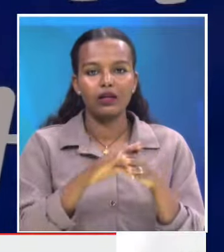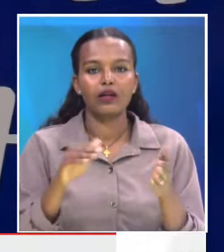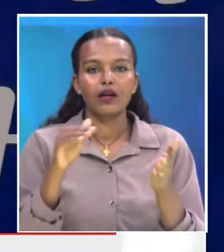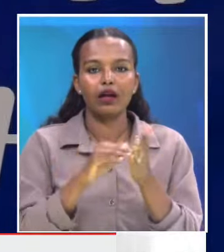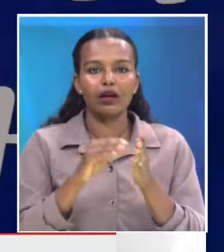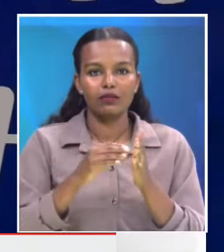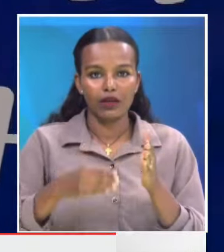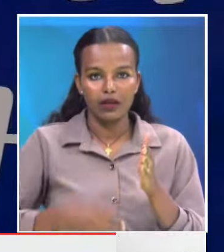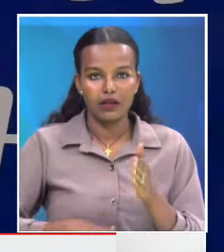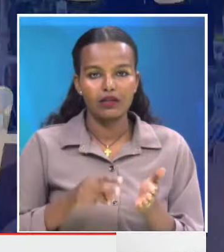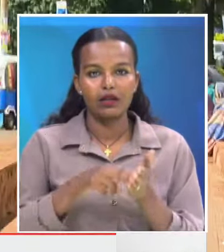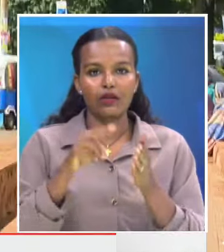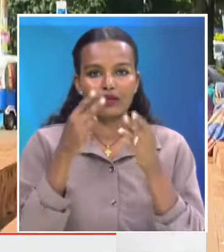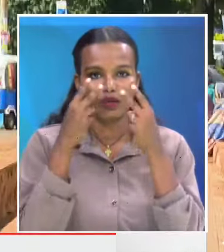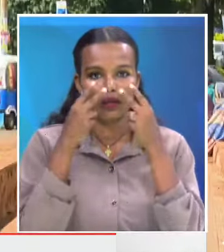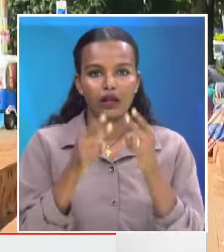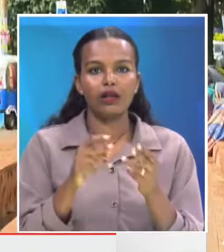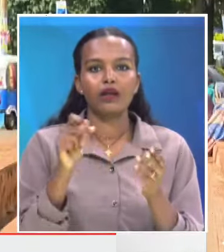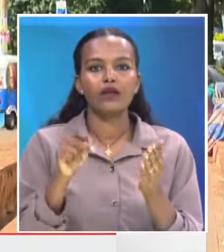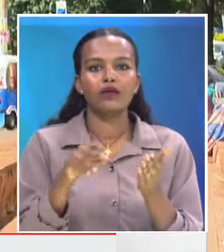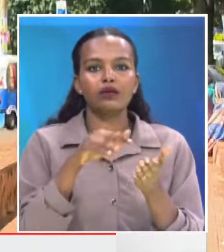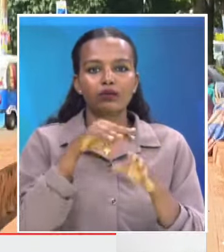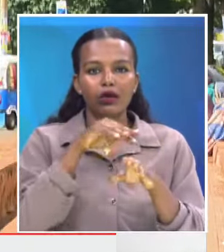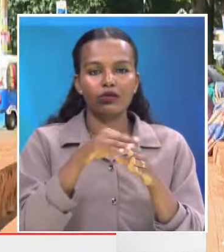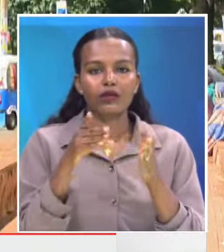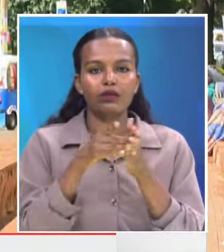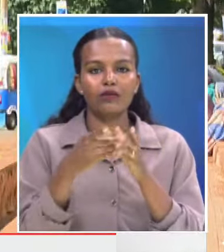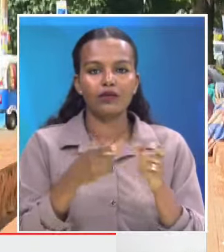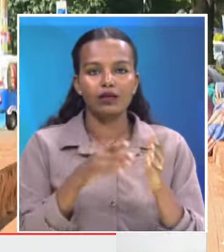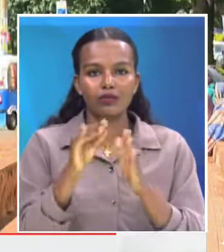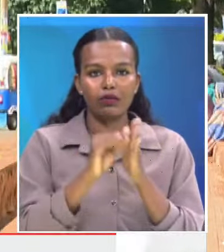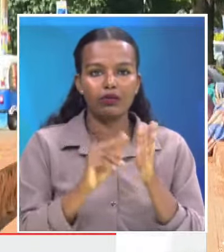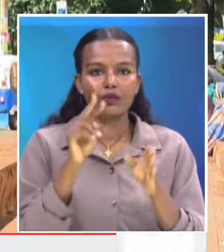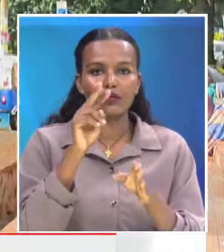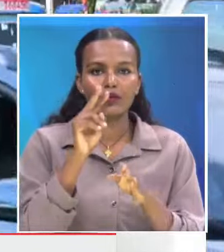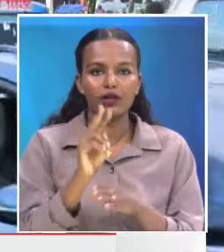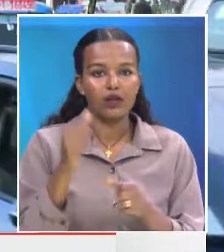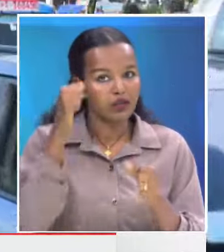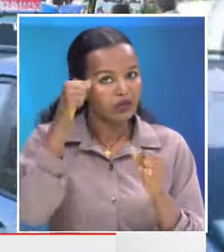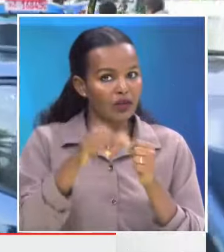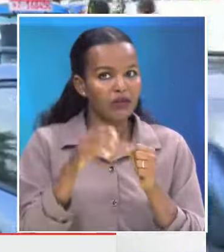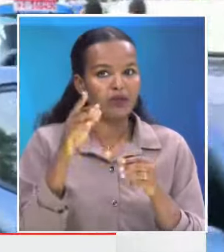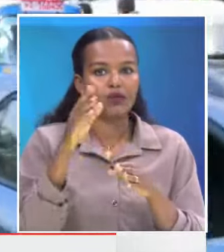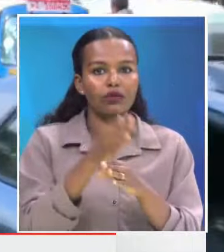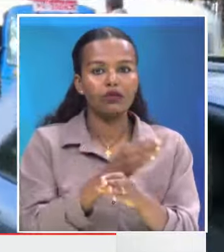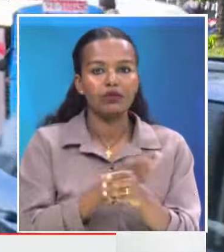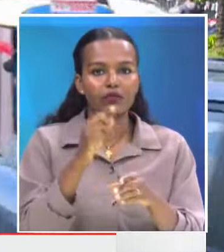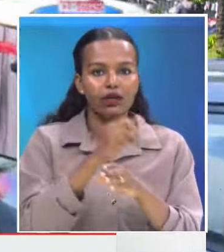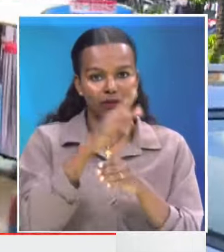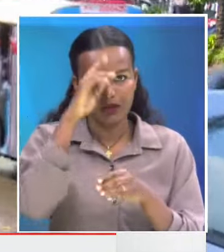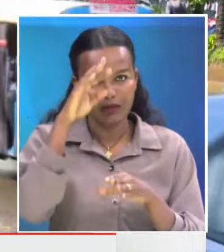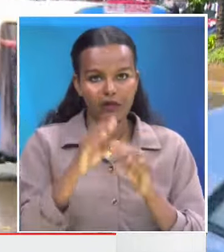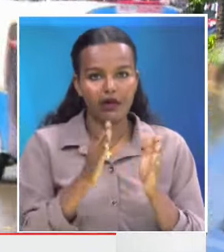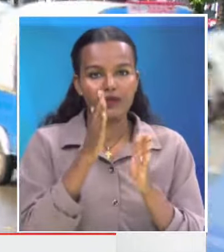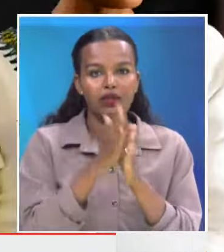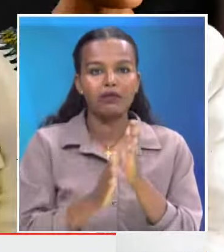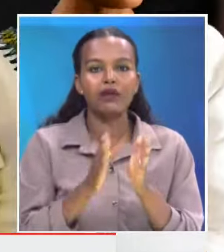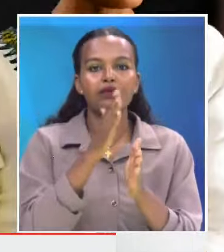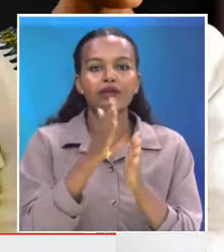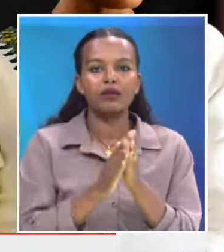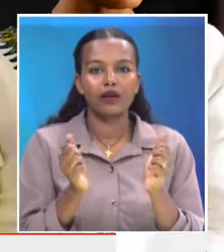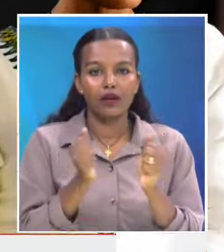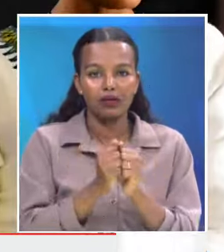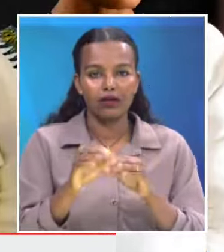ተደጋጋሚ ቅሬታዎችን ሲያነሱ ይስተዋላል። የደብረ ማርቆስ ከተማ አስተዳደር ጳጉሜ 2 ታስቦ የዋለው የሪፎርም ቀን ምክንያት በማድረግ ከፈጻሚና አስፈጻሚዎች